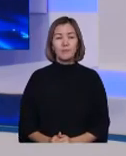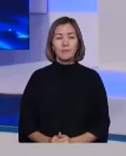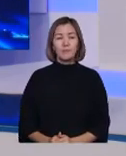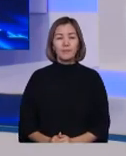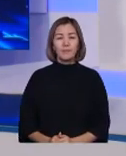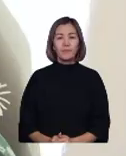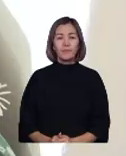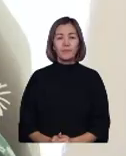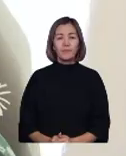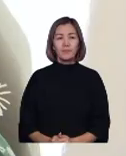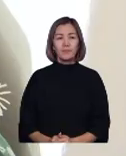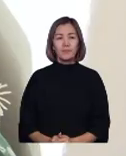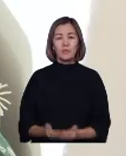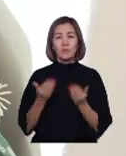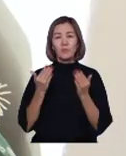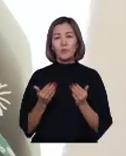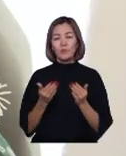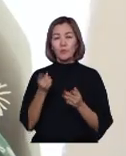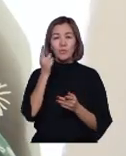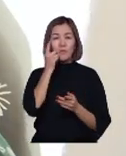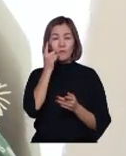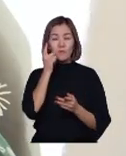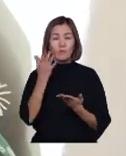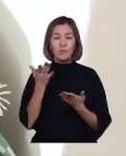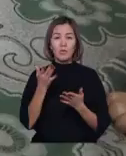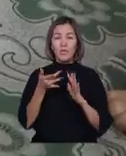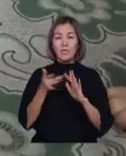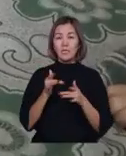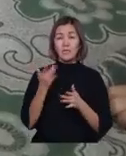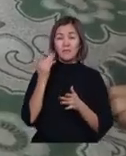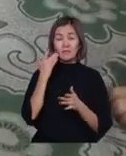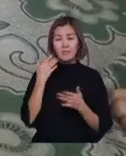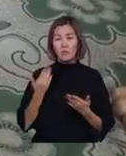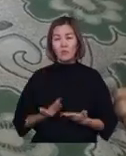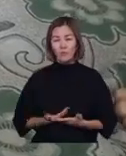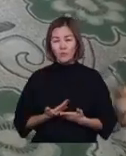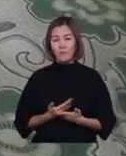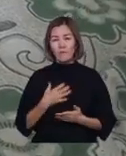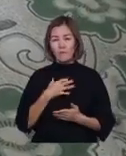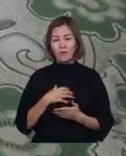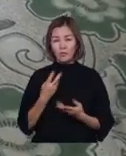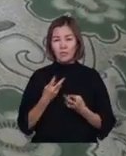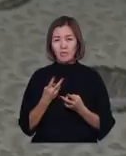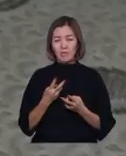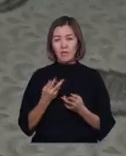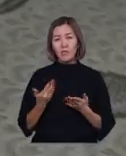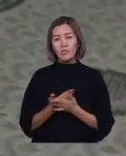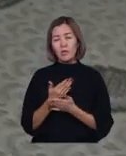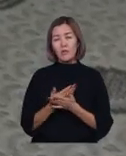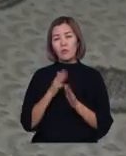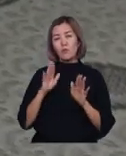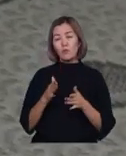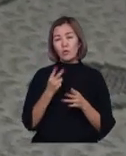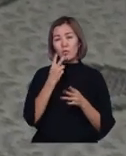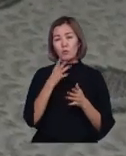қайтты. Бүгінде ұялы телефонсыз немесе интернетсіз өмірдің өңі кірмейді. Айналадағы болып жатқан уақиғалардан